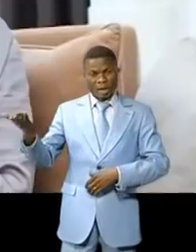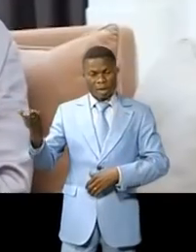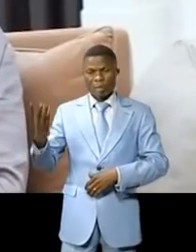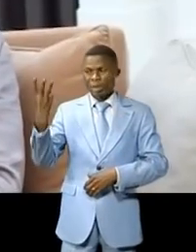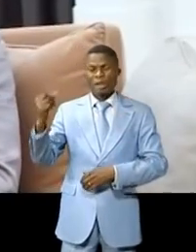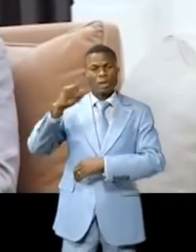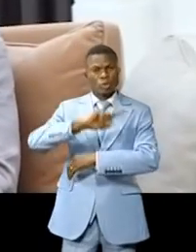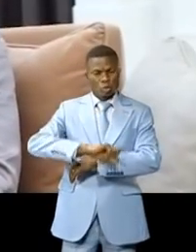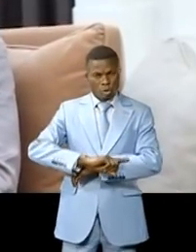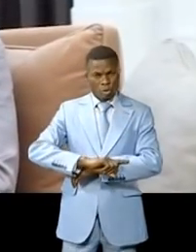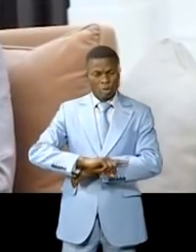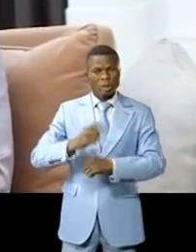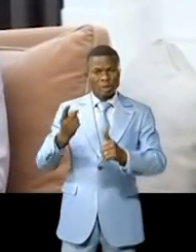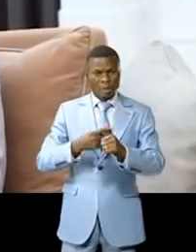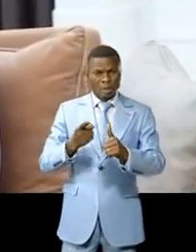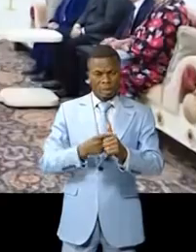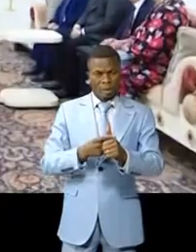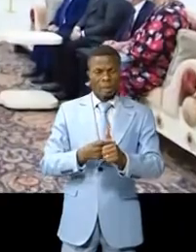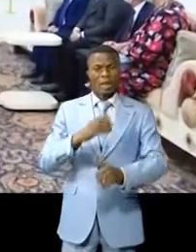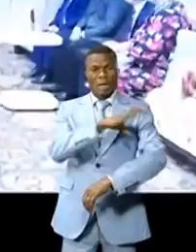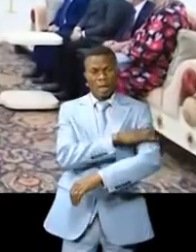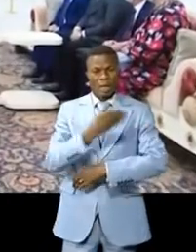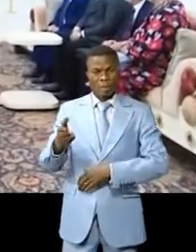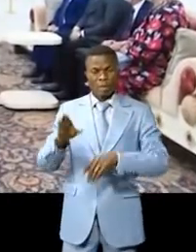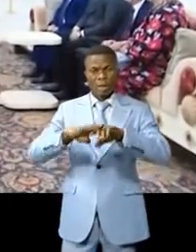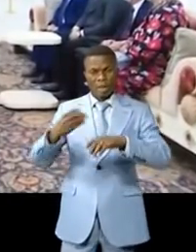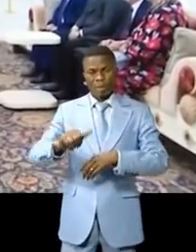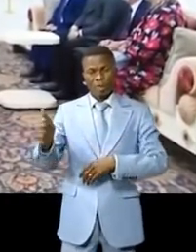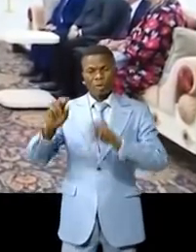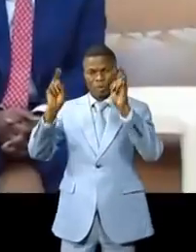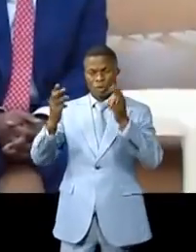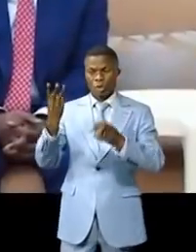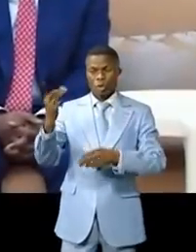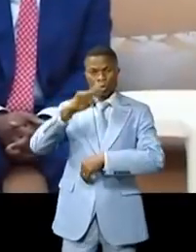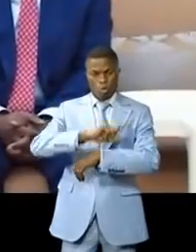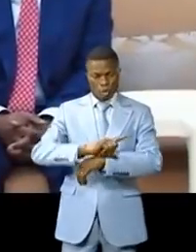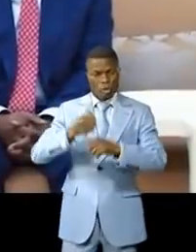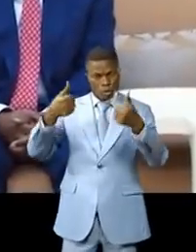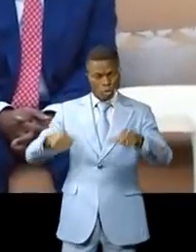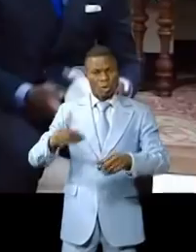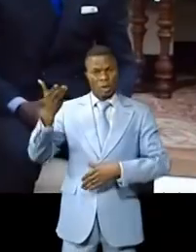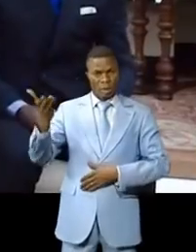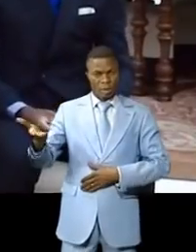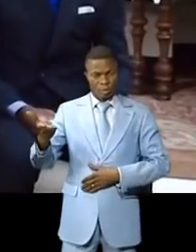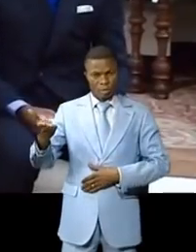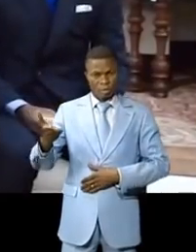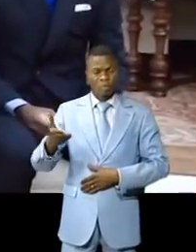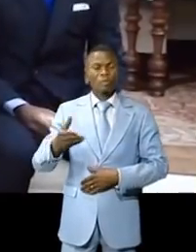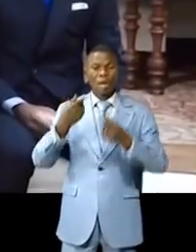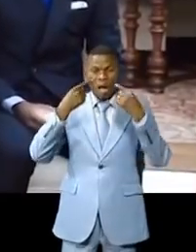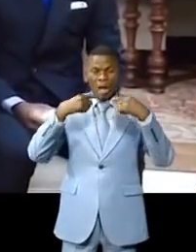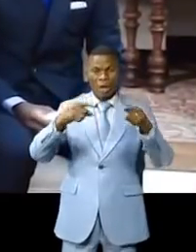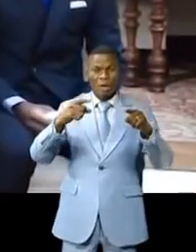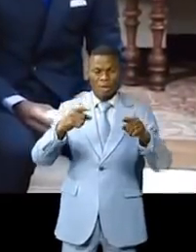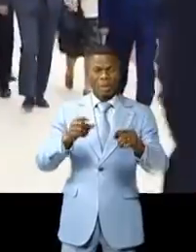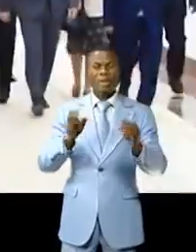terre turquoise, d'abord à Ankara, puis à Istanbul. 3 jours de visite officielle où l'on annonce notamment